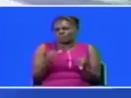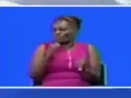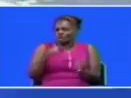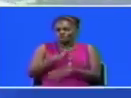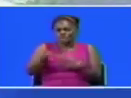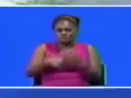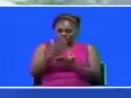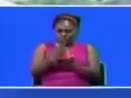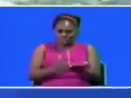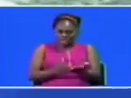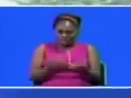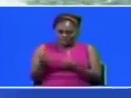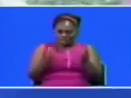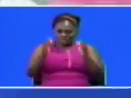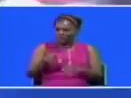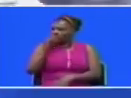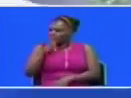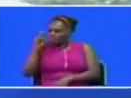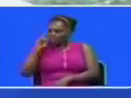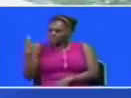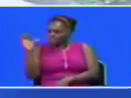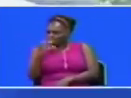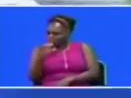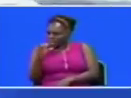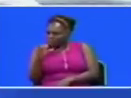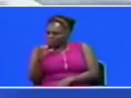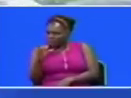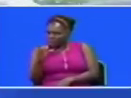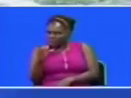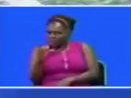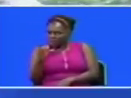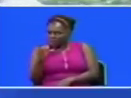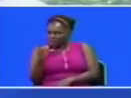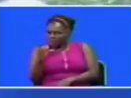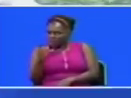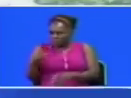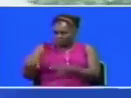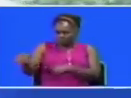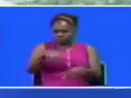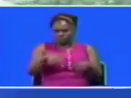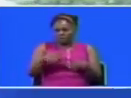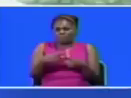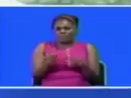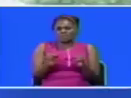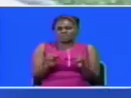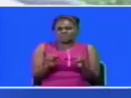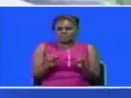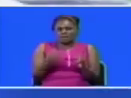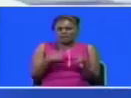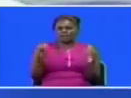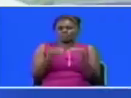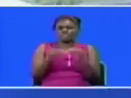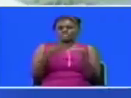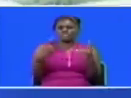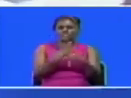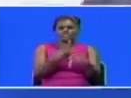Kuna baadhi yetu ambao wakishaona abiria ngambo ile nyingine kama alikuwa anaenda bila abiria anageuza, lakini tumekuwa na mikutano